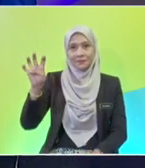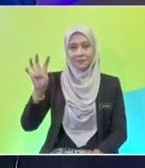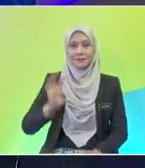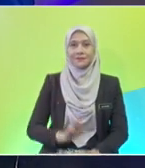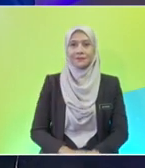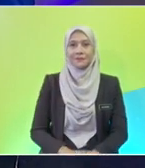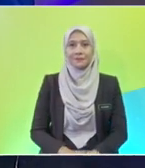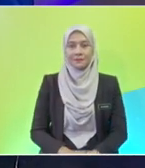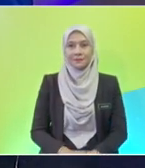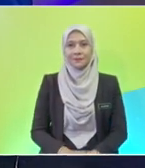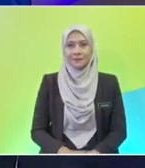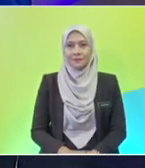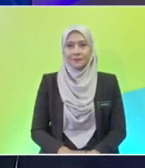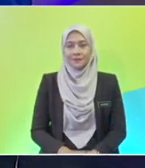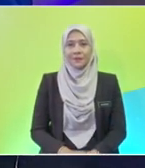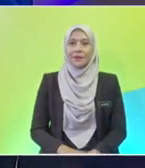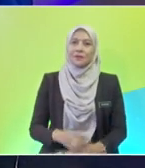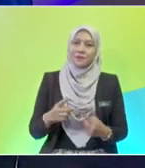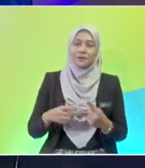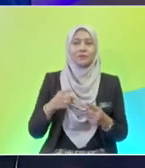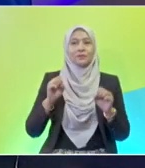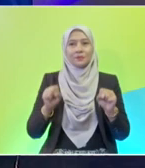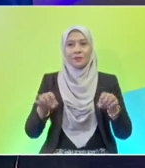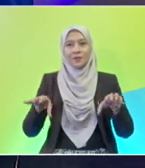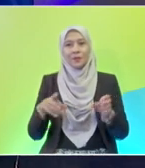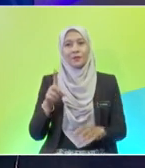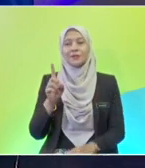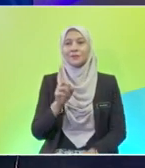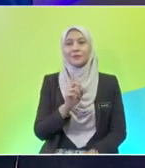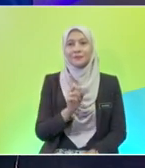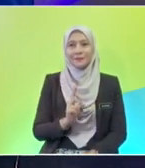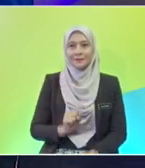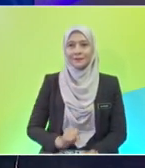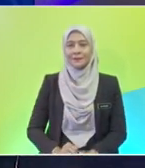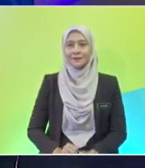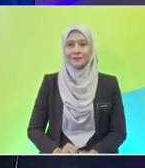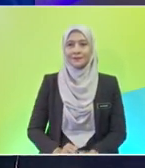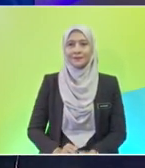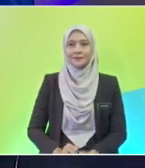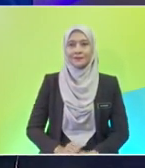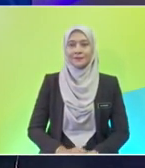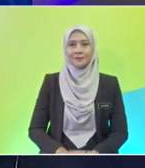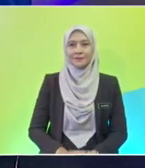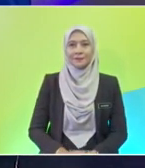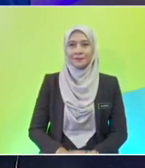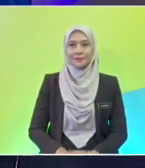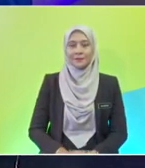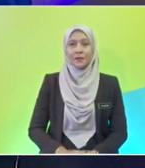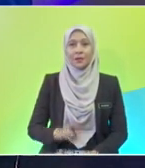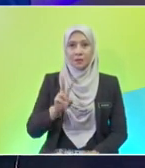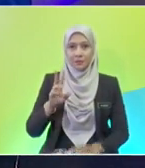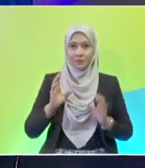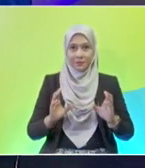mesti di meja belajar sambil makan pun boleh jawab nah jadi itu adalah dua lah kaedah